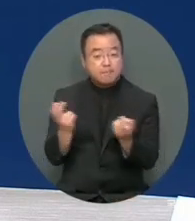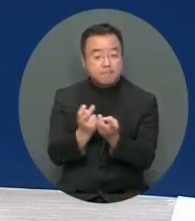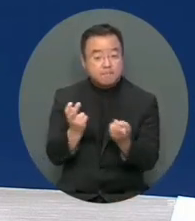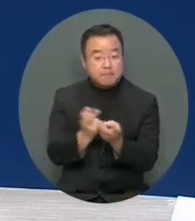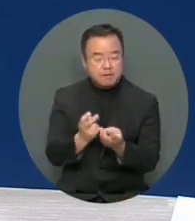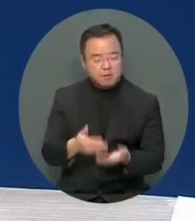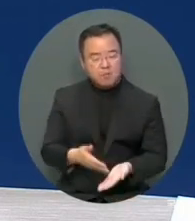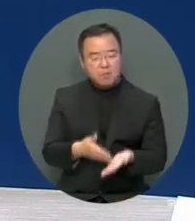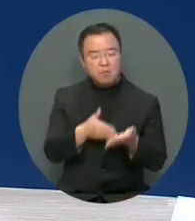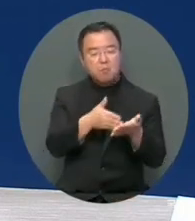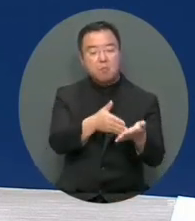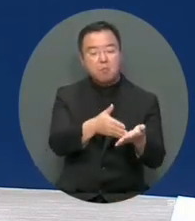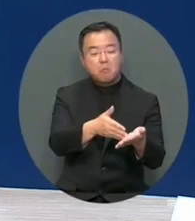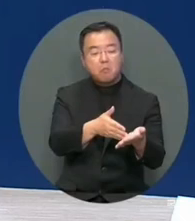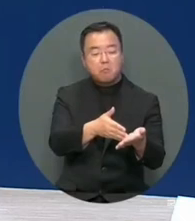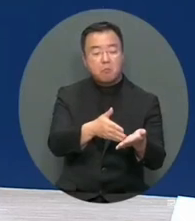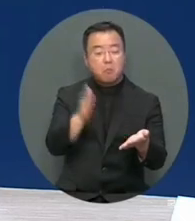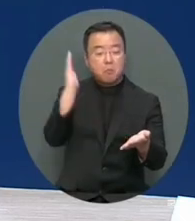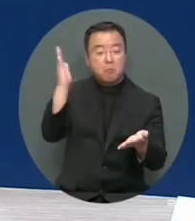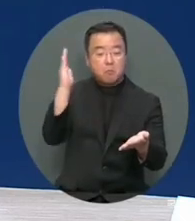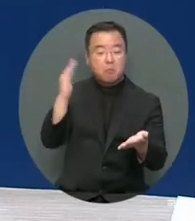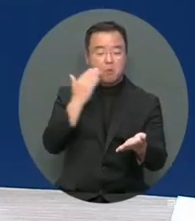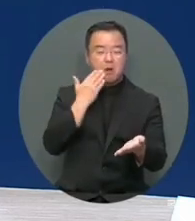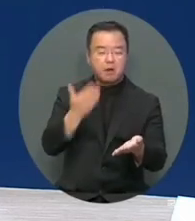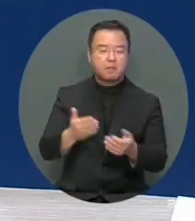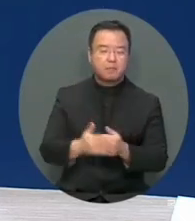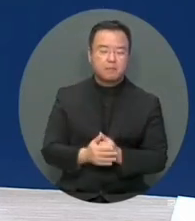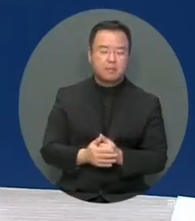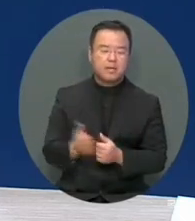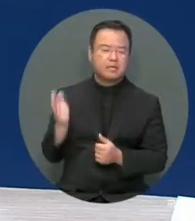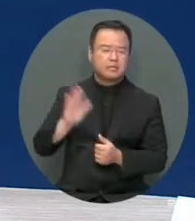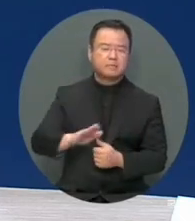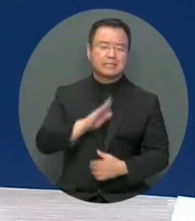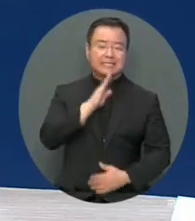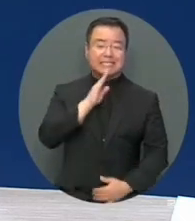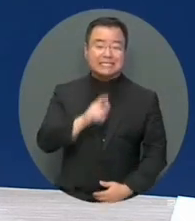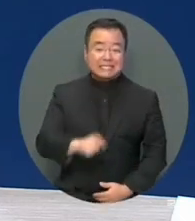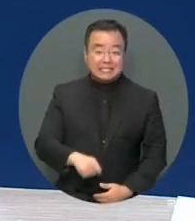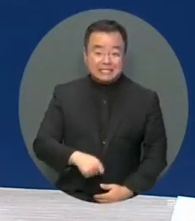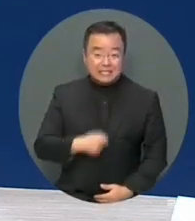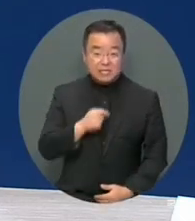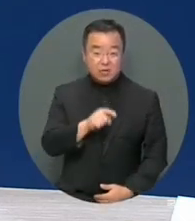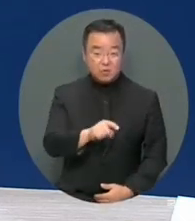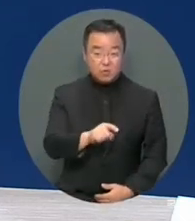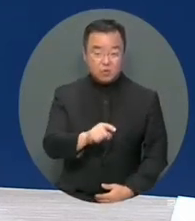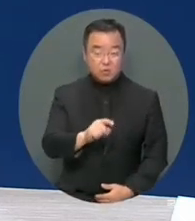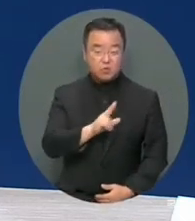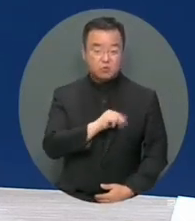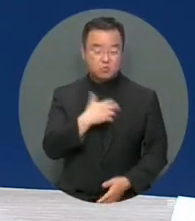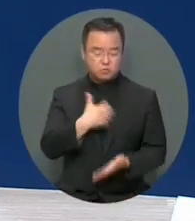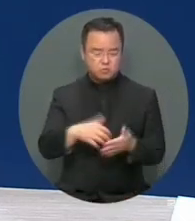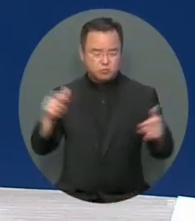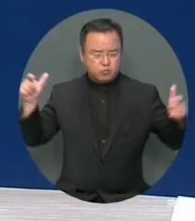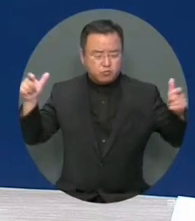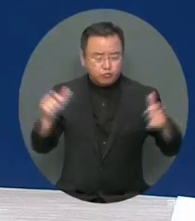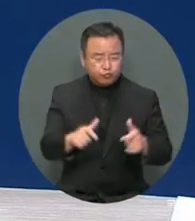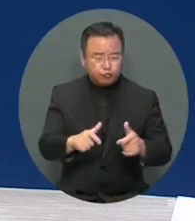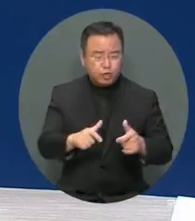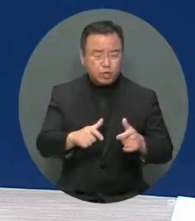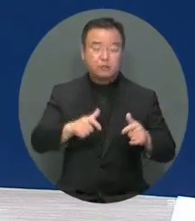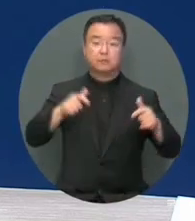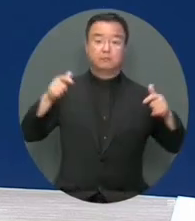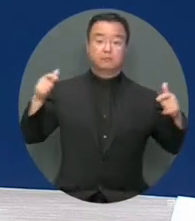전략으로서 막 그런 주장도 할 수 있습니다만 실질적으로 의원 정수 문제를 줄이냐 늘리냐 하는